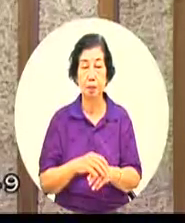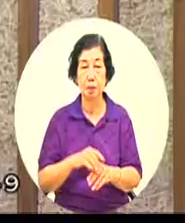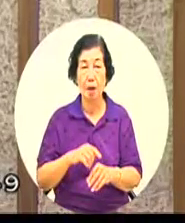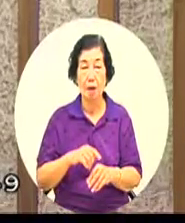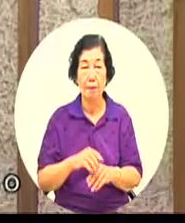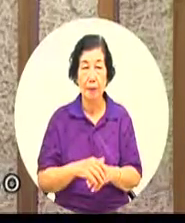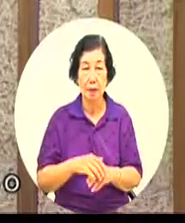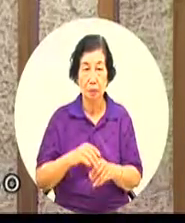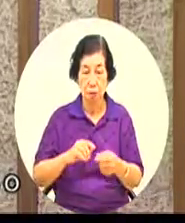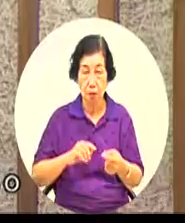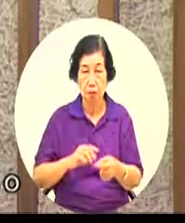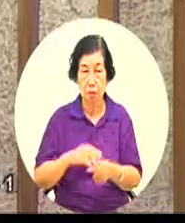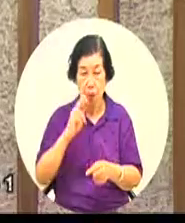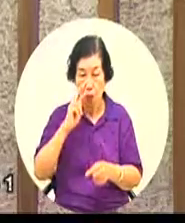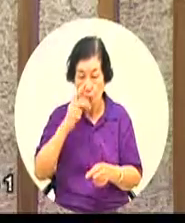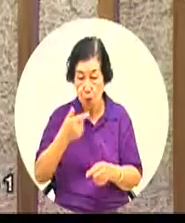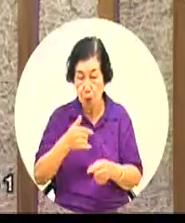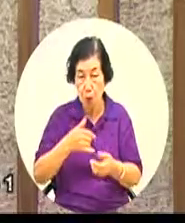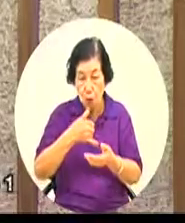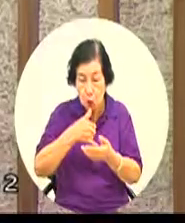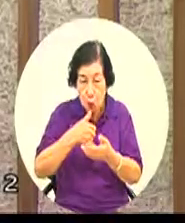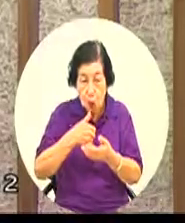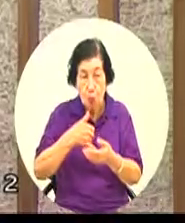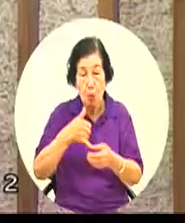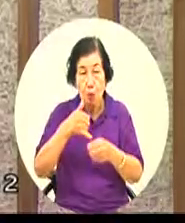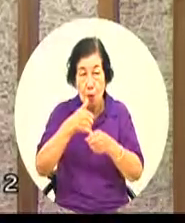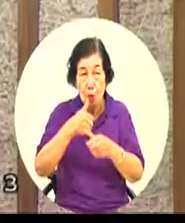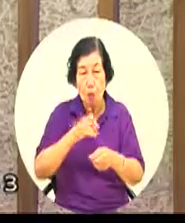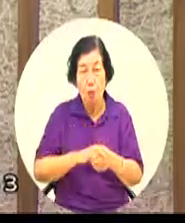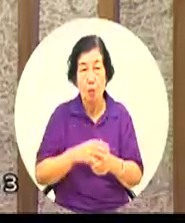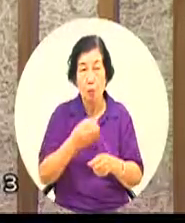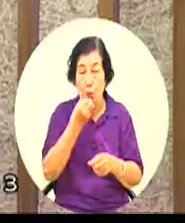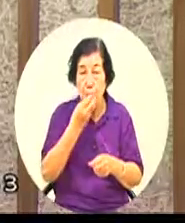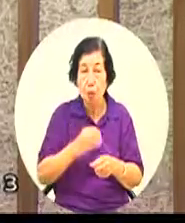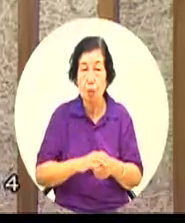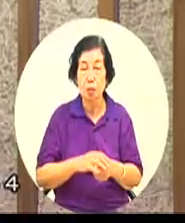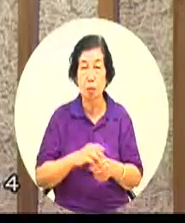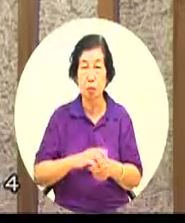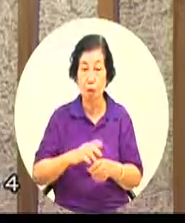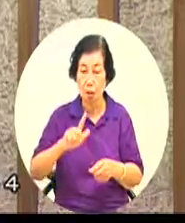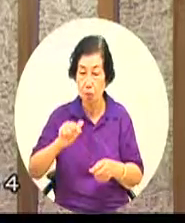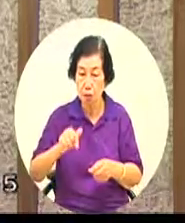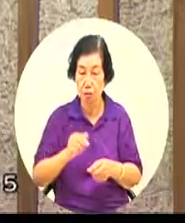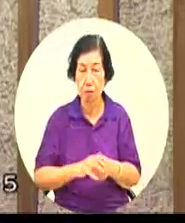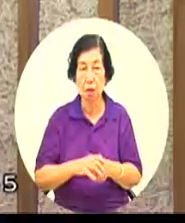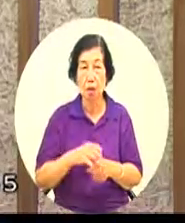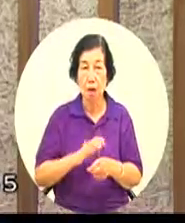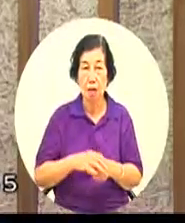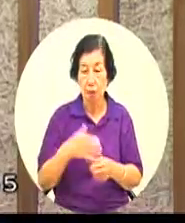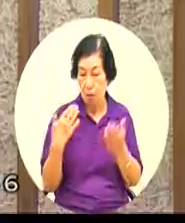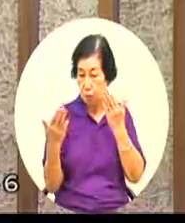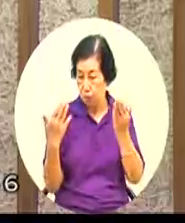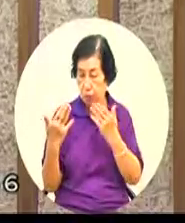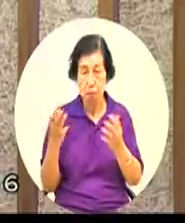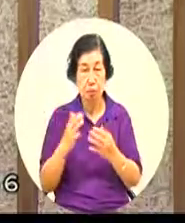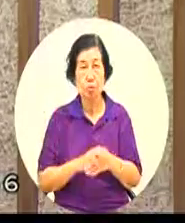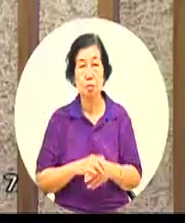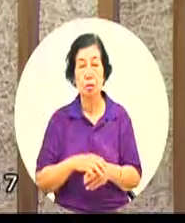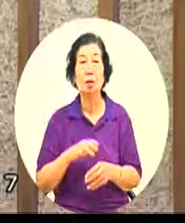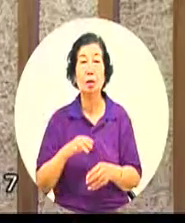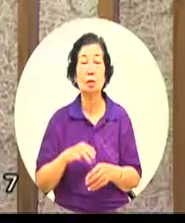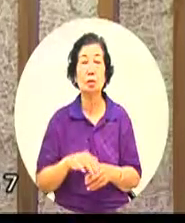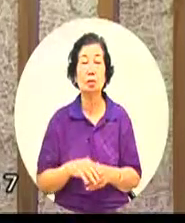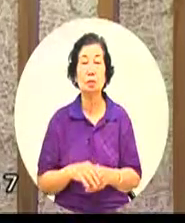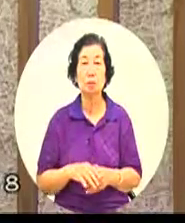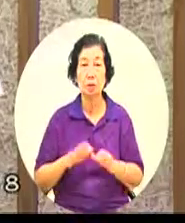响来这个吸食。那老师呢，除了要知道之外，也要有辨识的技巧。我们希望说老师在第一线能够学生。 现在